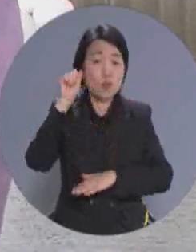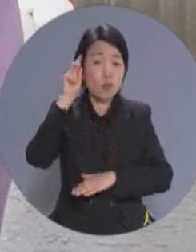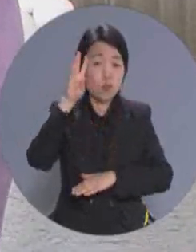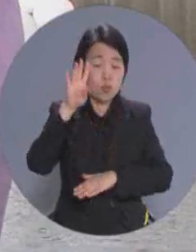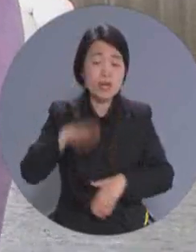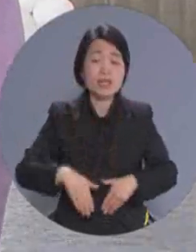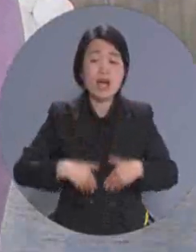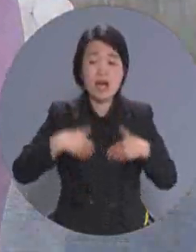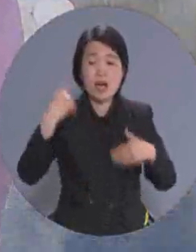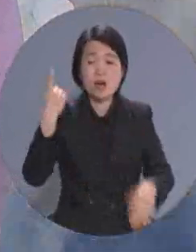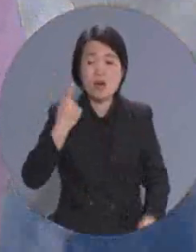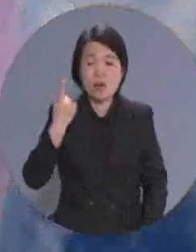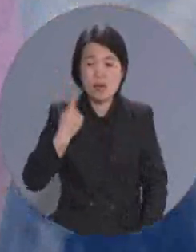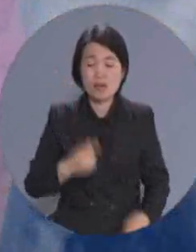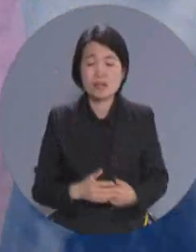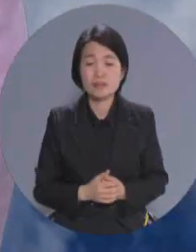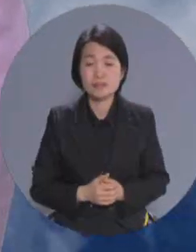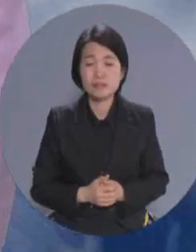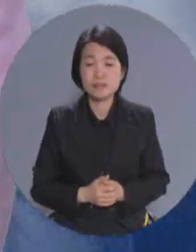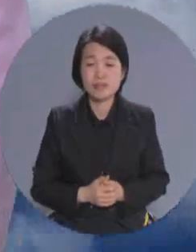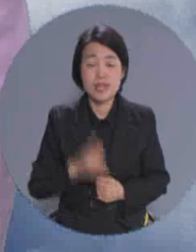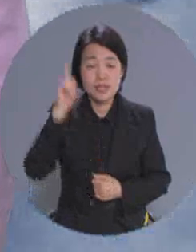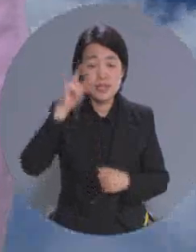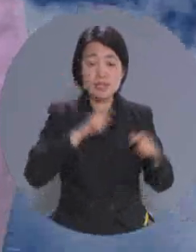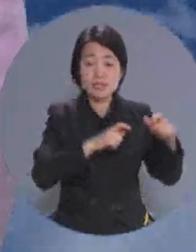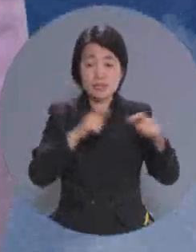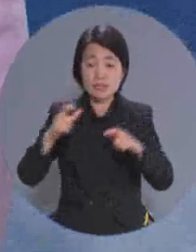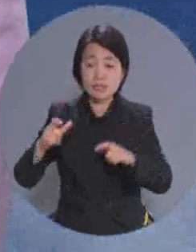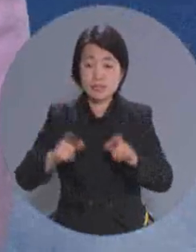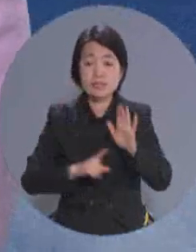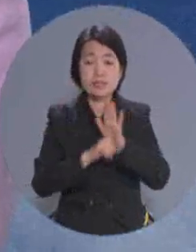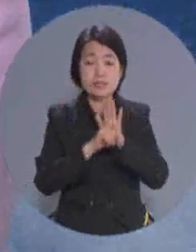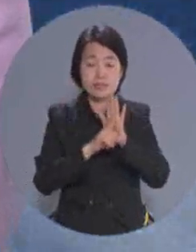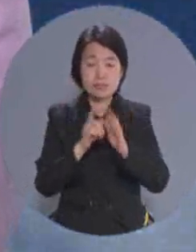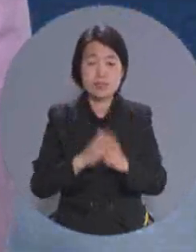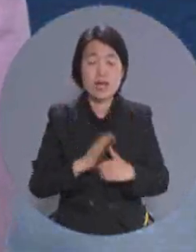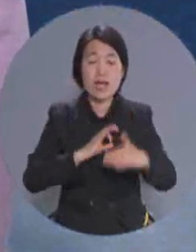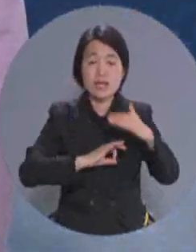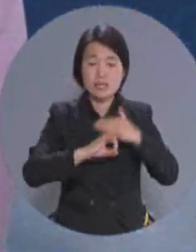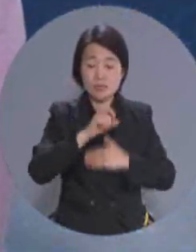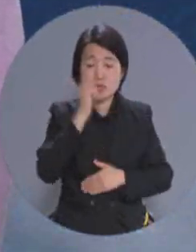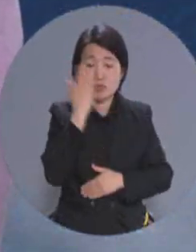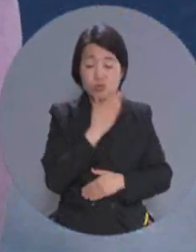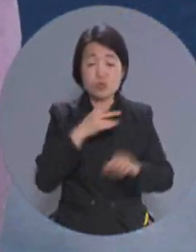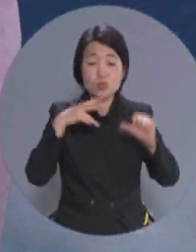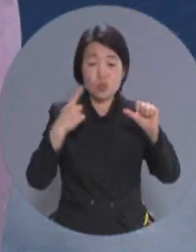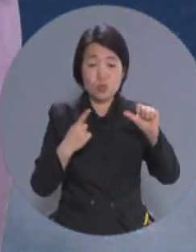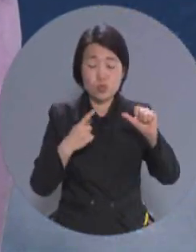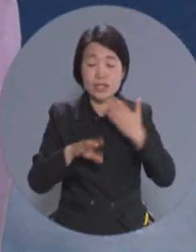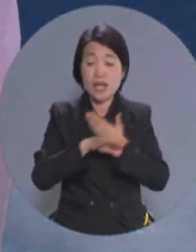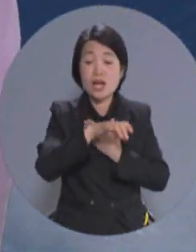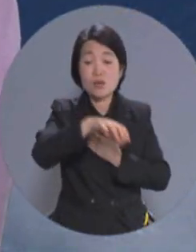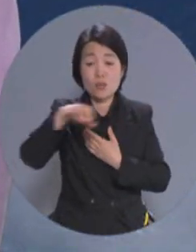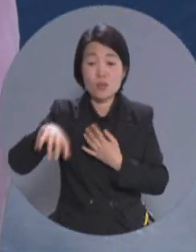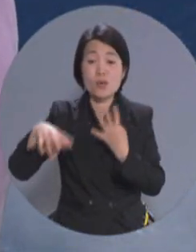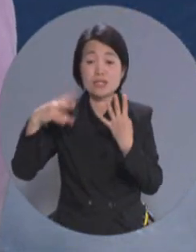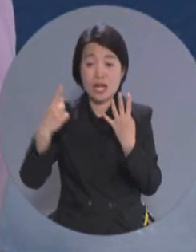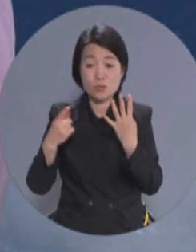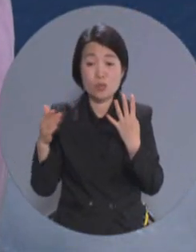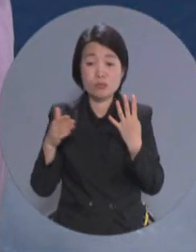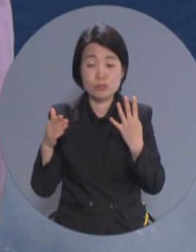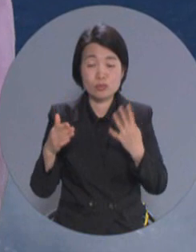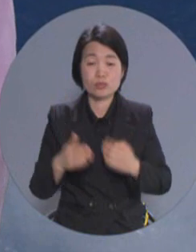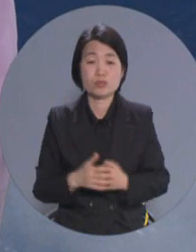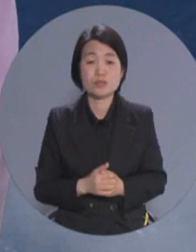온화해 지겠습니다 자세한 내일 지역별 기온 보겠습니다 아침 기온 여수가 5도 그밖의 지역은 4도